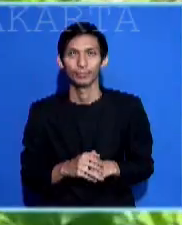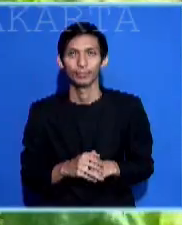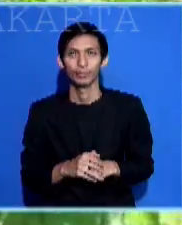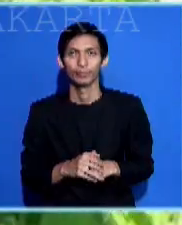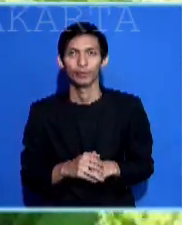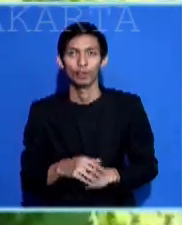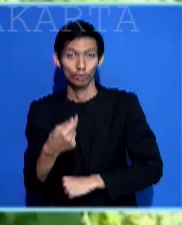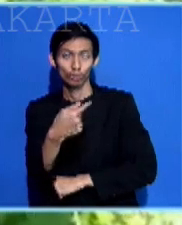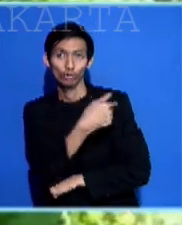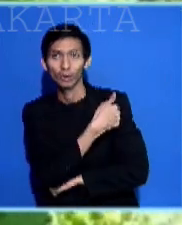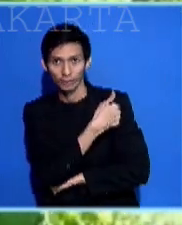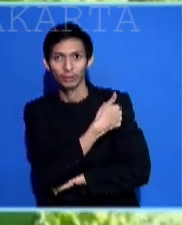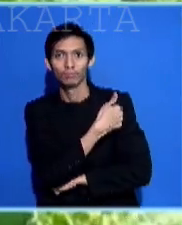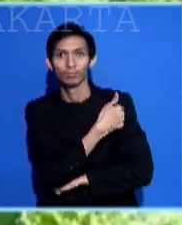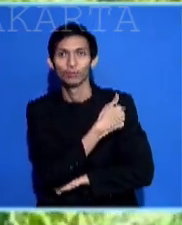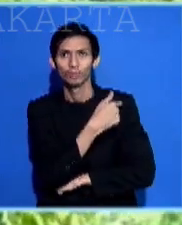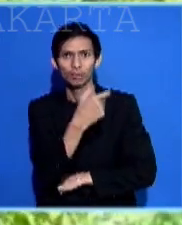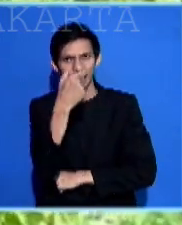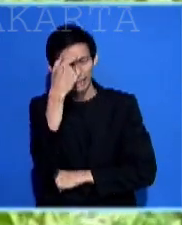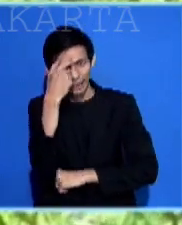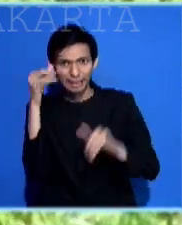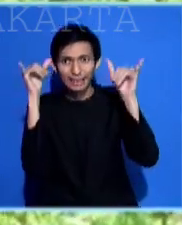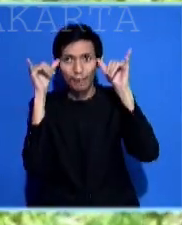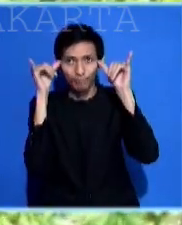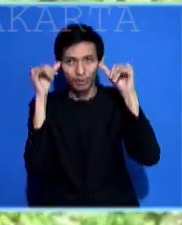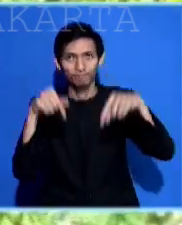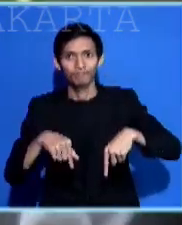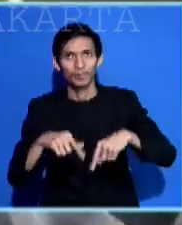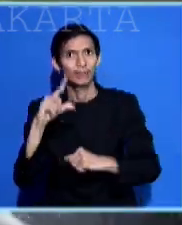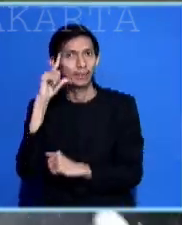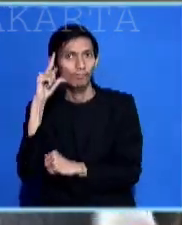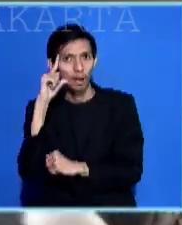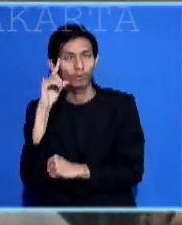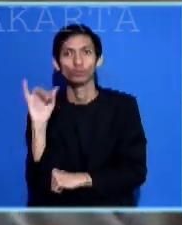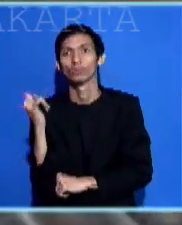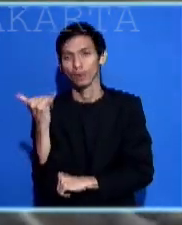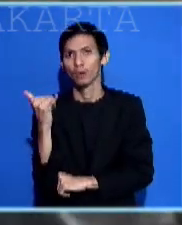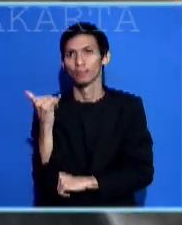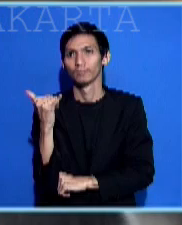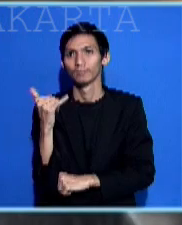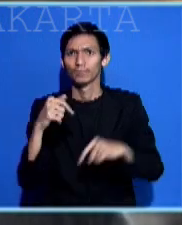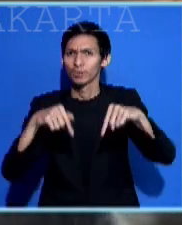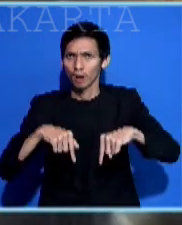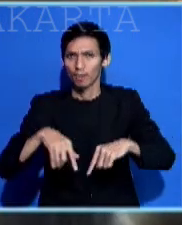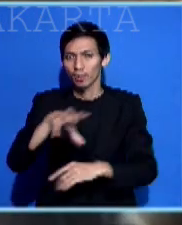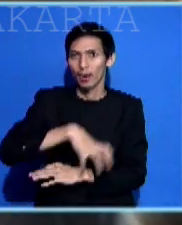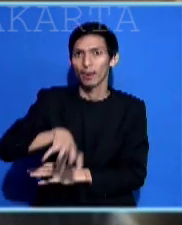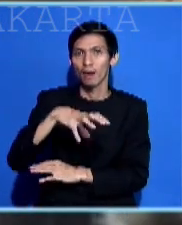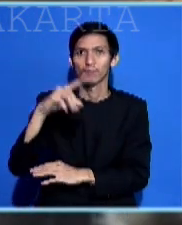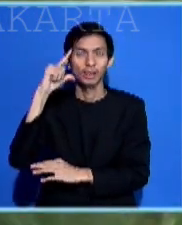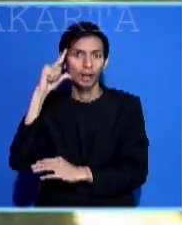Vaksinasi untuk pencegahan antraks di Kabupaten Sleman, Daerah Istimewa Yogyakarta, kali ini dilakukan di Dusun Nawung, Kelurahan Gayam